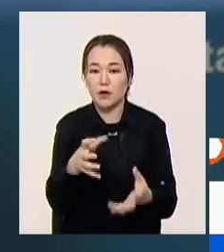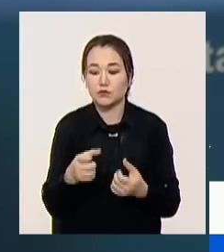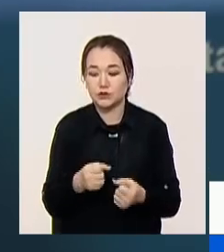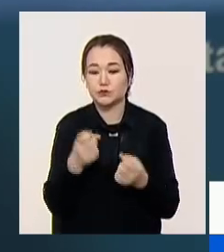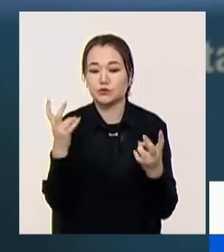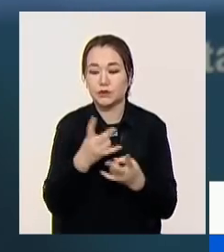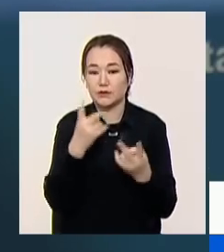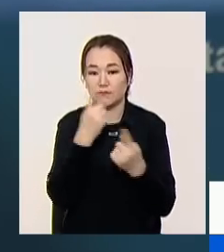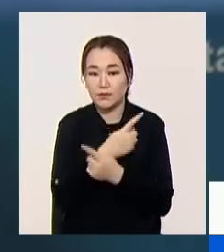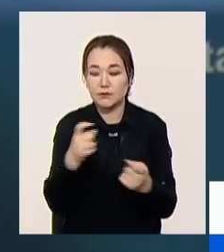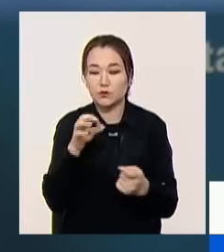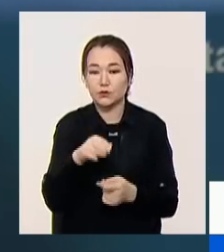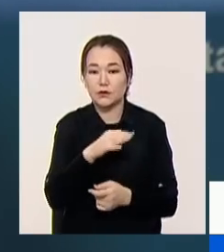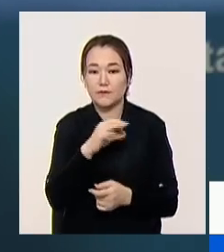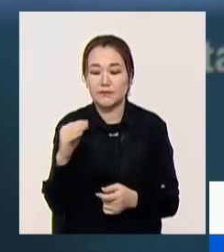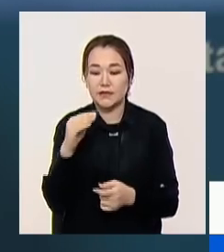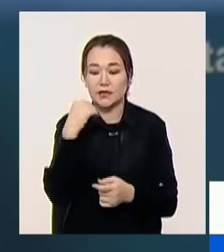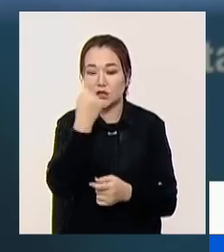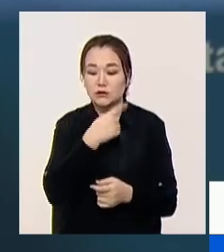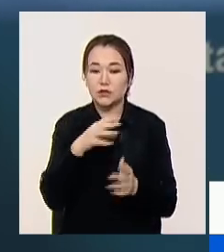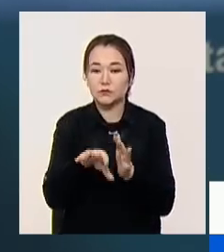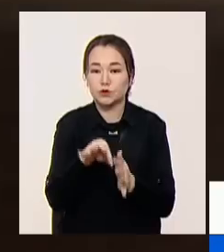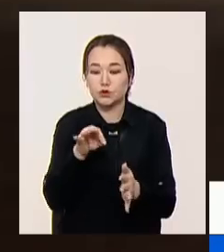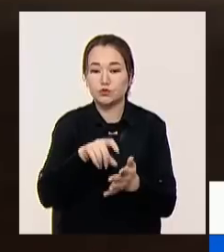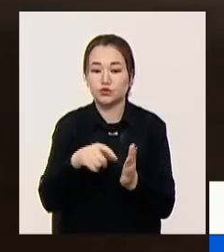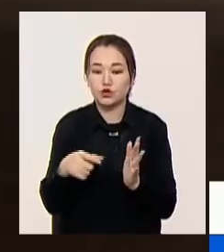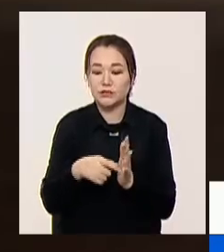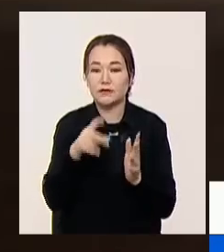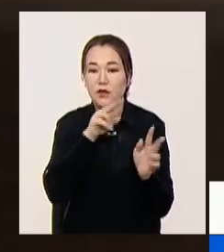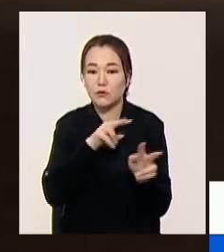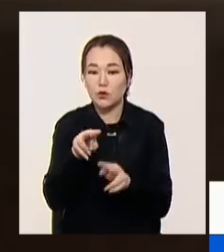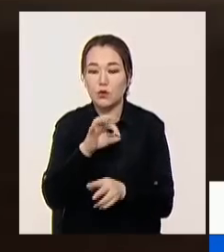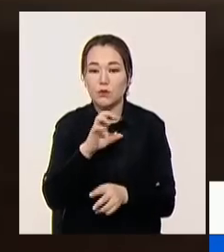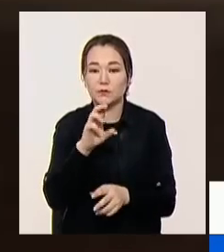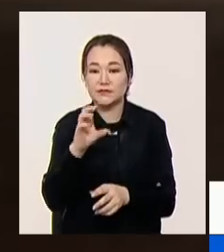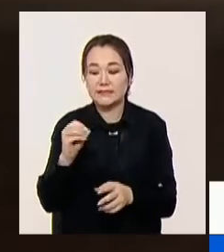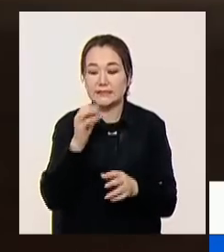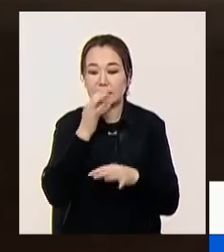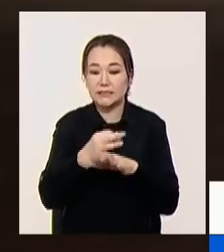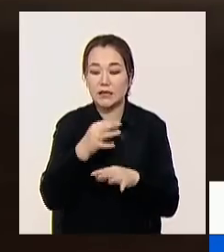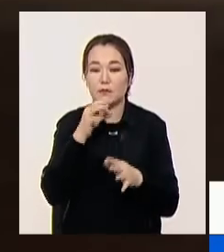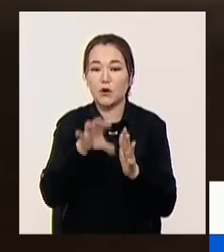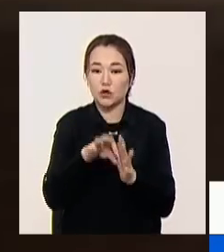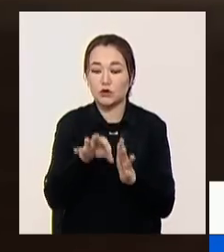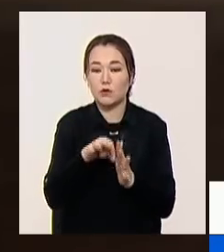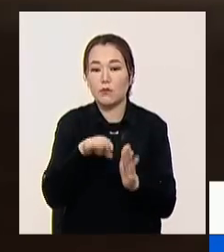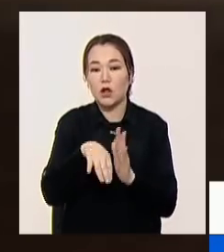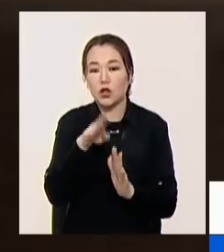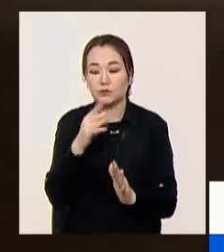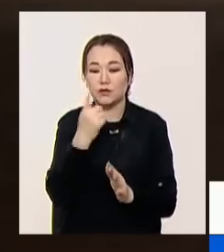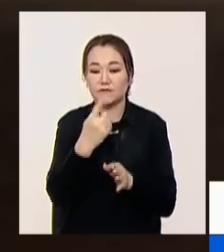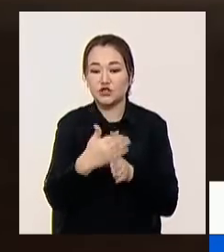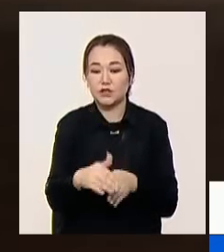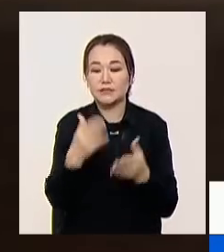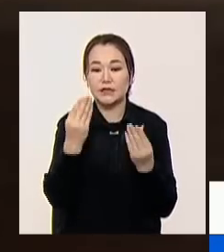необходимая информация от официальных лиц на избирательных участках. Наблюдатели ОБСЕ оценили процесс голосования положительно в первой части